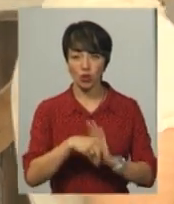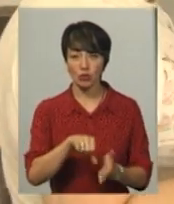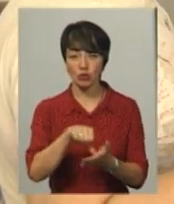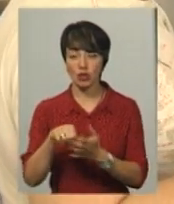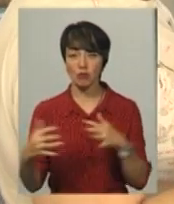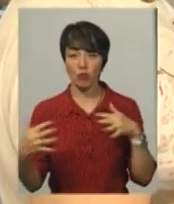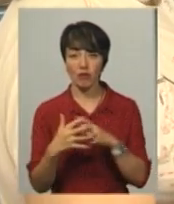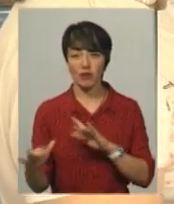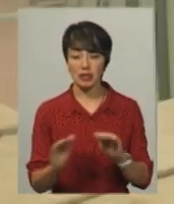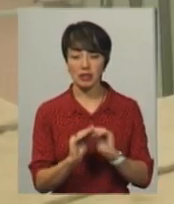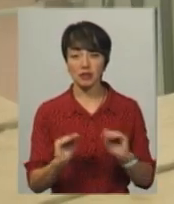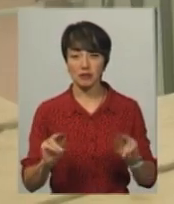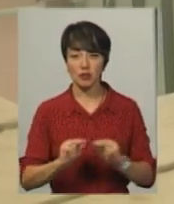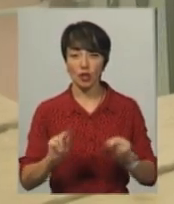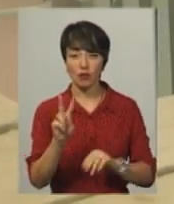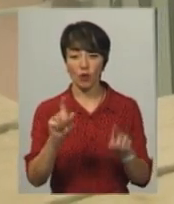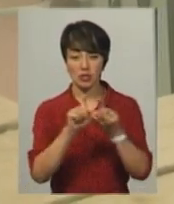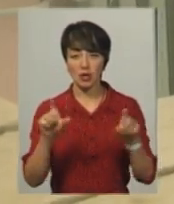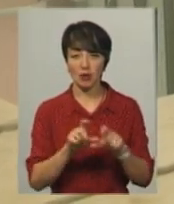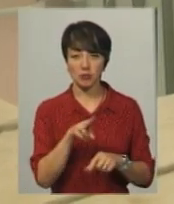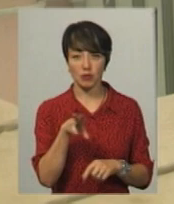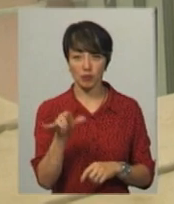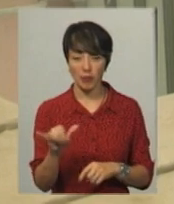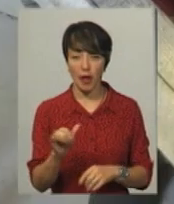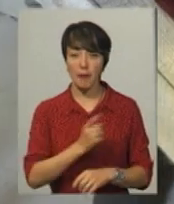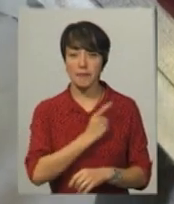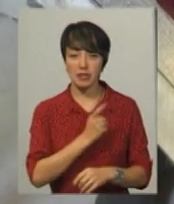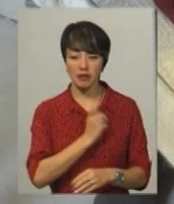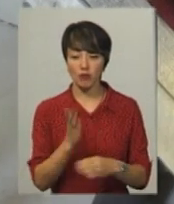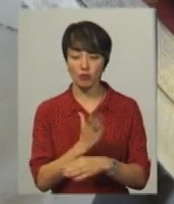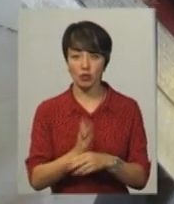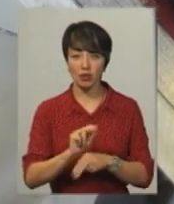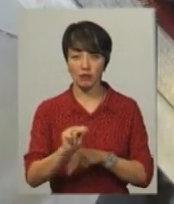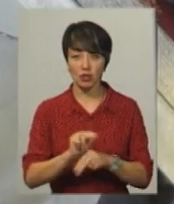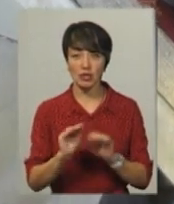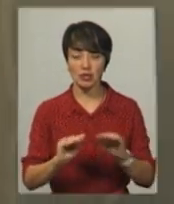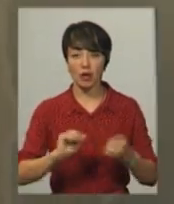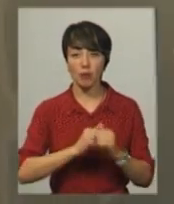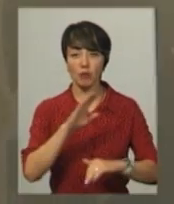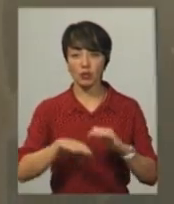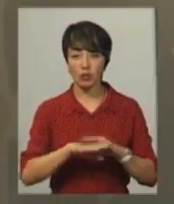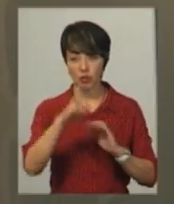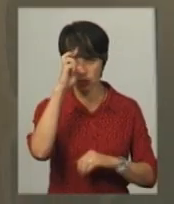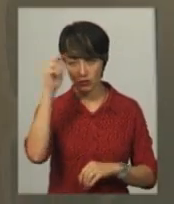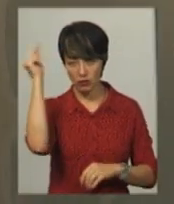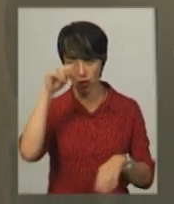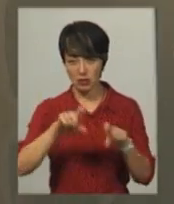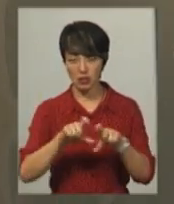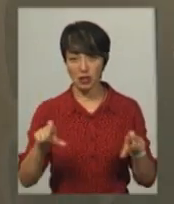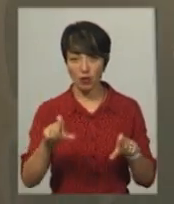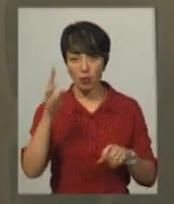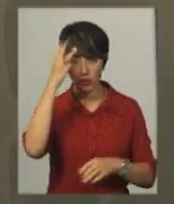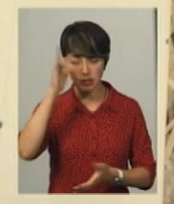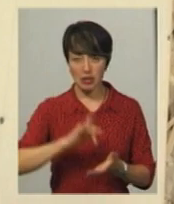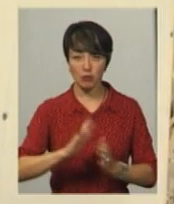учасники бойових дій та учні-викладачі двох закладів профтехосвіти. Майстри виробничого навчання і учні Кам'янець-Подільського державного навчального закладу «Подільський